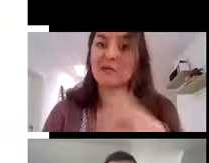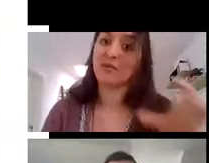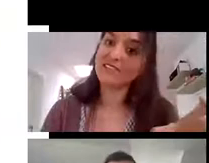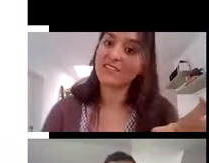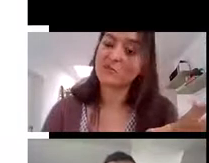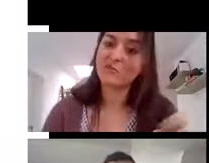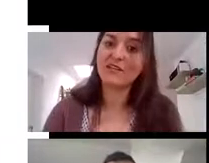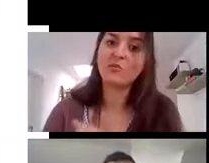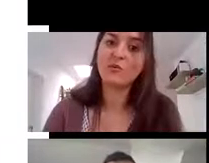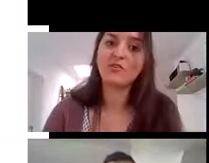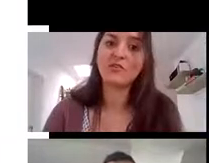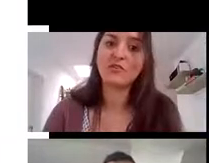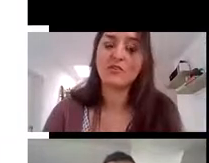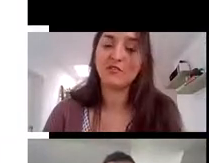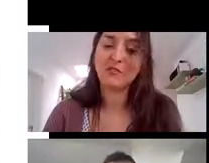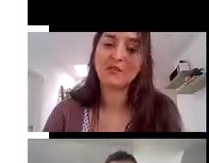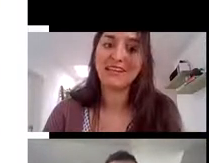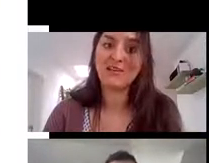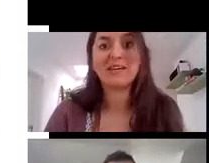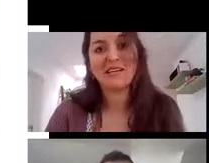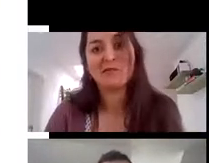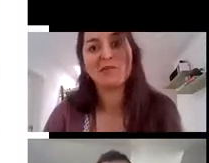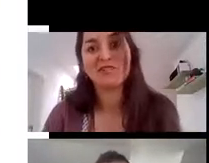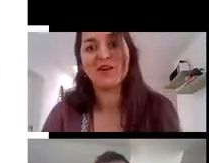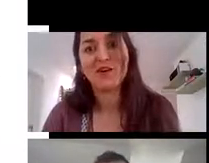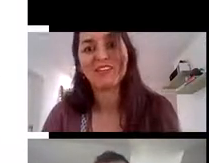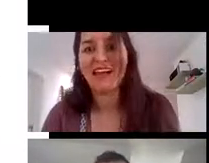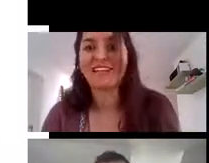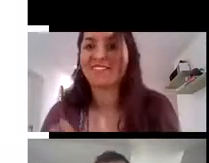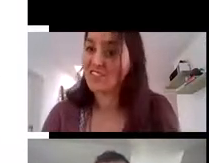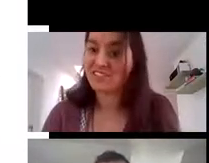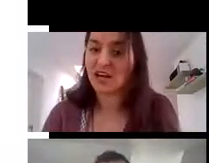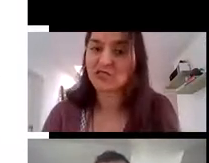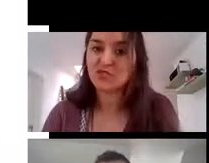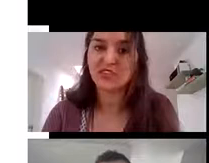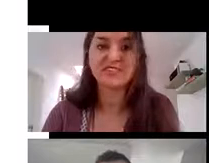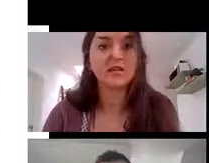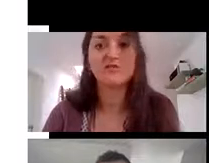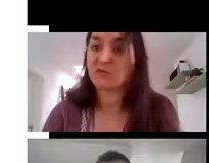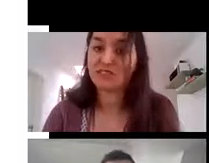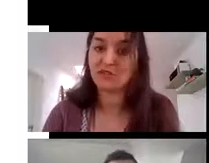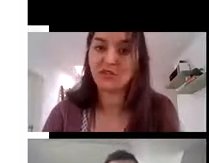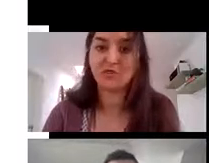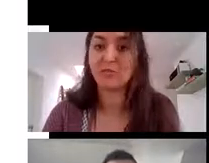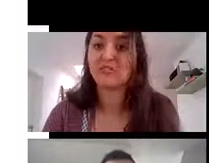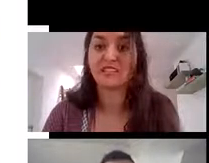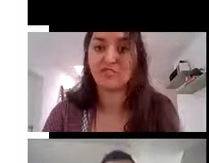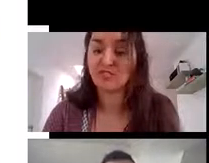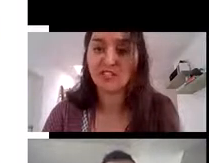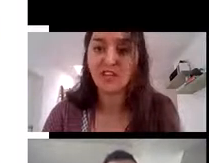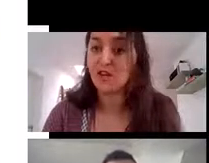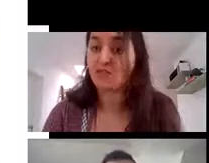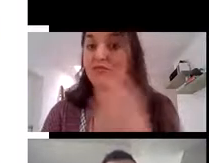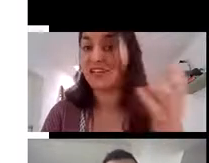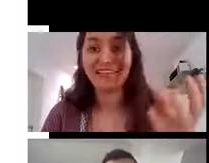kinderen die buiten het speelplein een bubbel volgen, vormen ook in één bubbel te houden, aangezien dat ze 's avonds contact hebben, dus specifiek over broers en